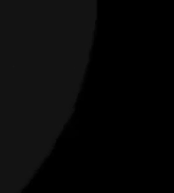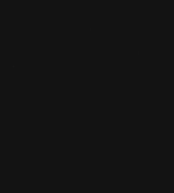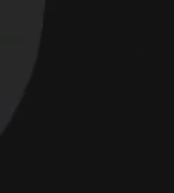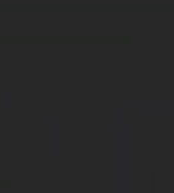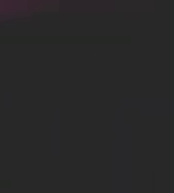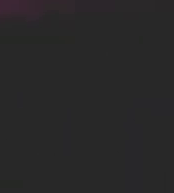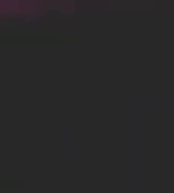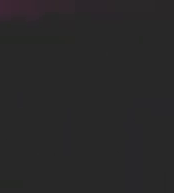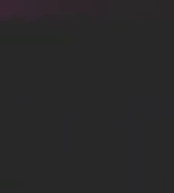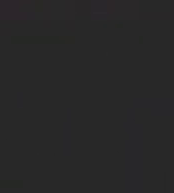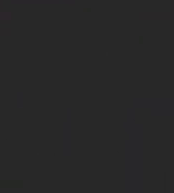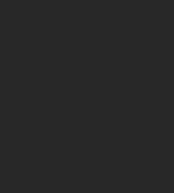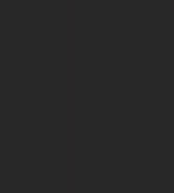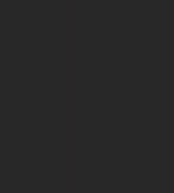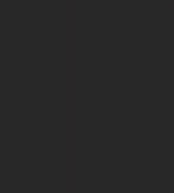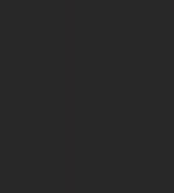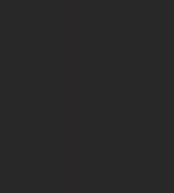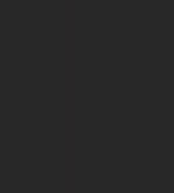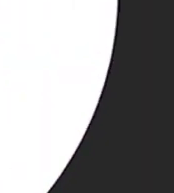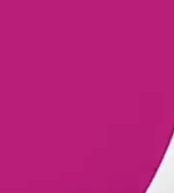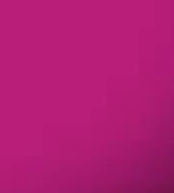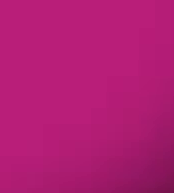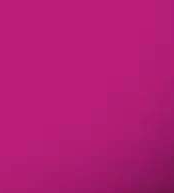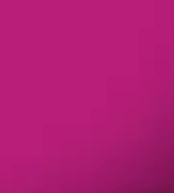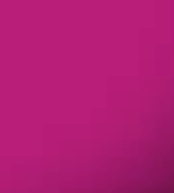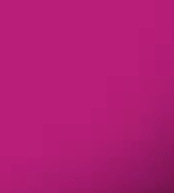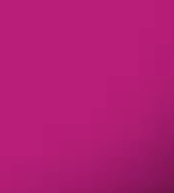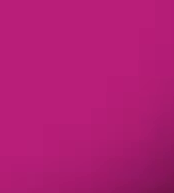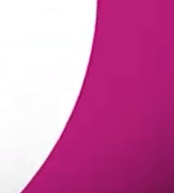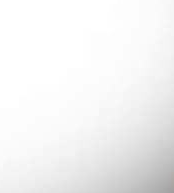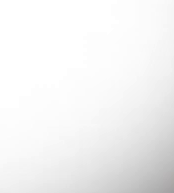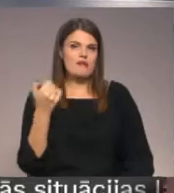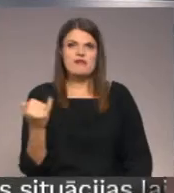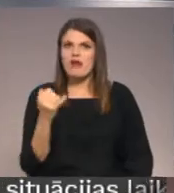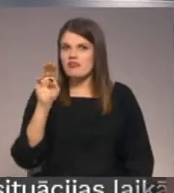Re, visi ēters ir te!